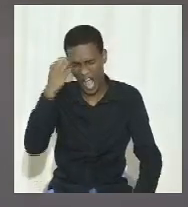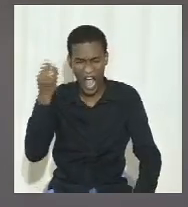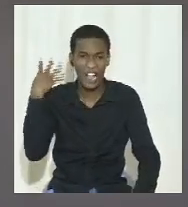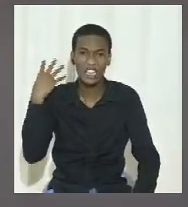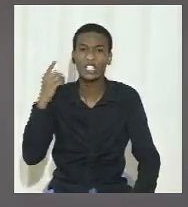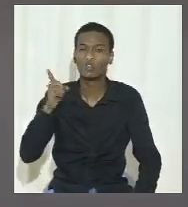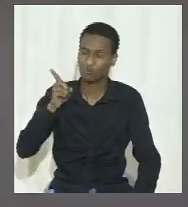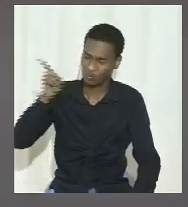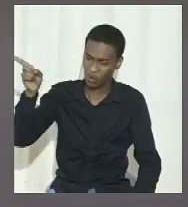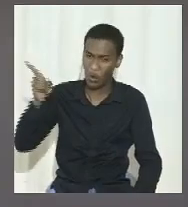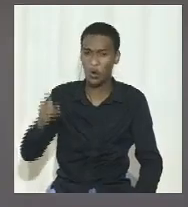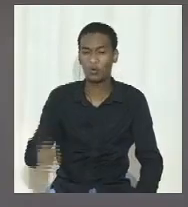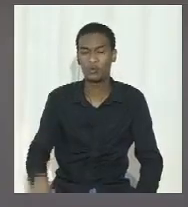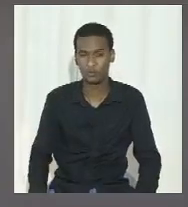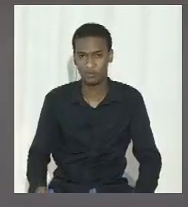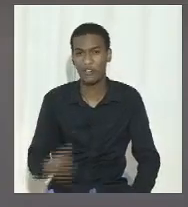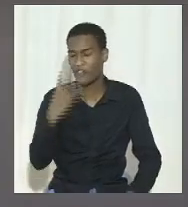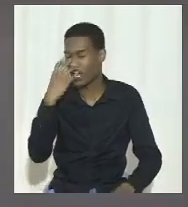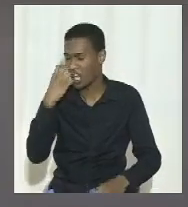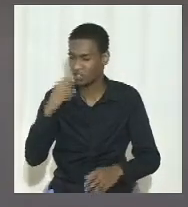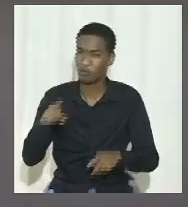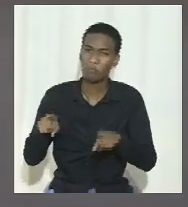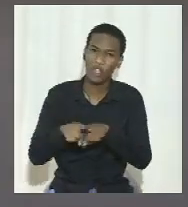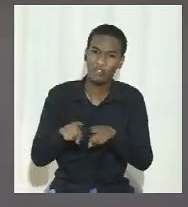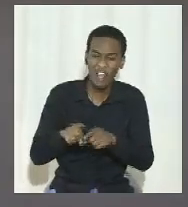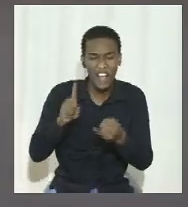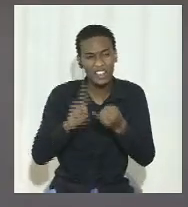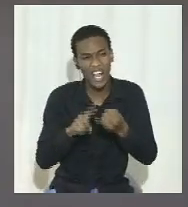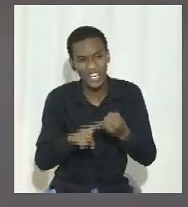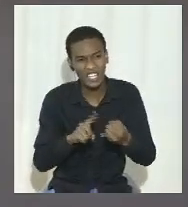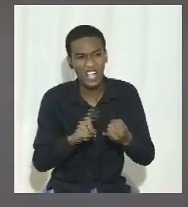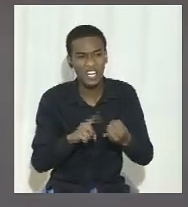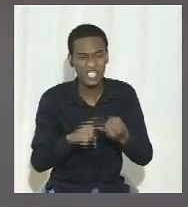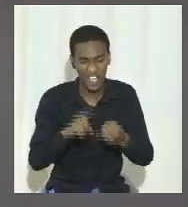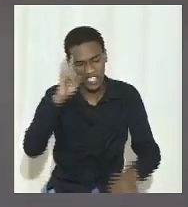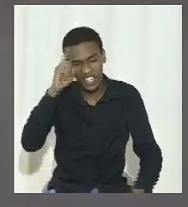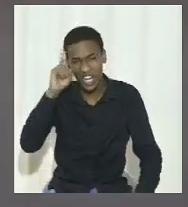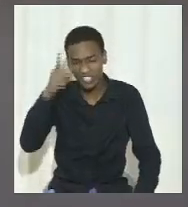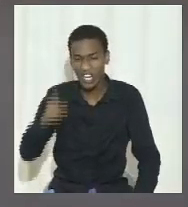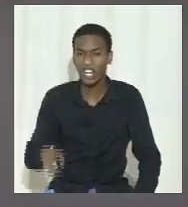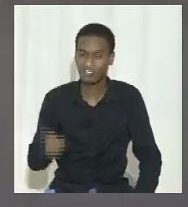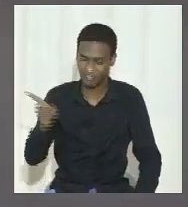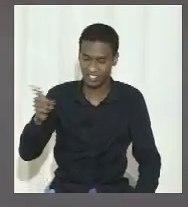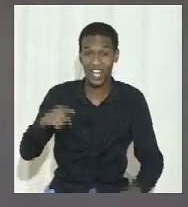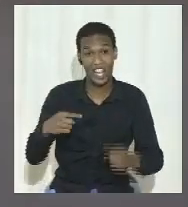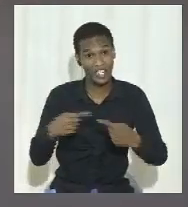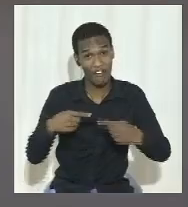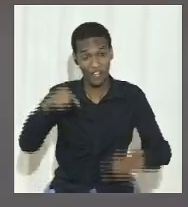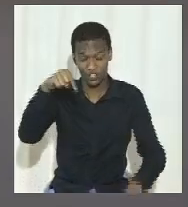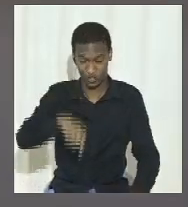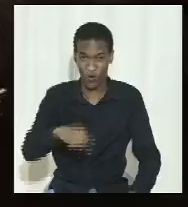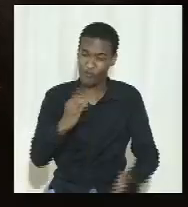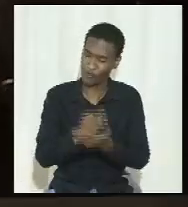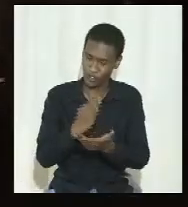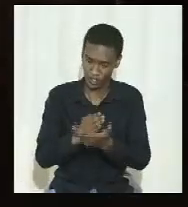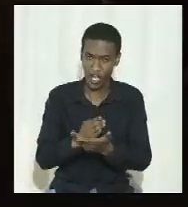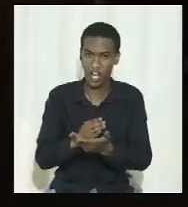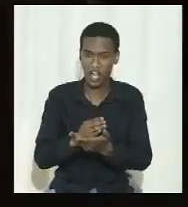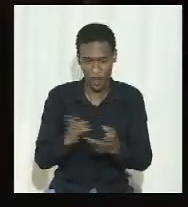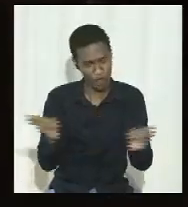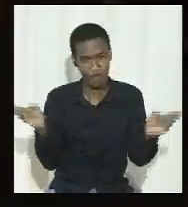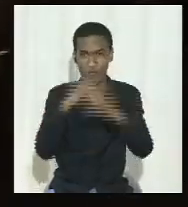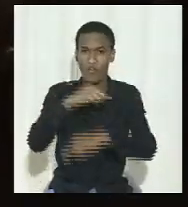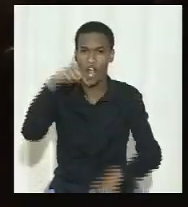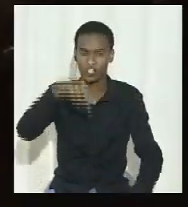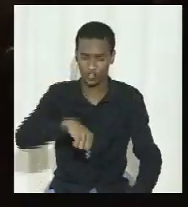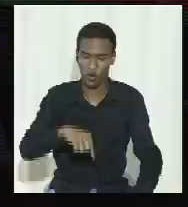ity fianaratsoa ity, taralava ity fianaratsoa ity. Fa ankehitriny kosa dia manova an'izany tsika, manomboka amin'izany